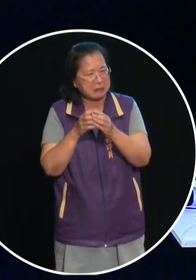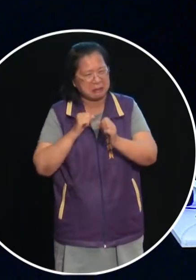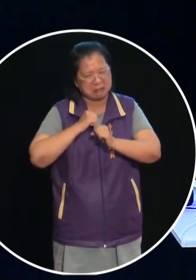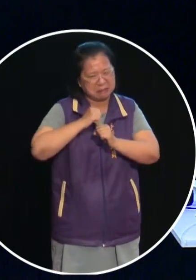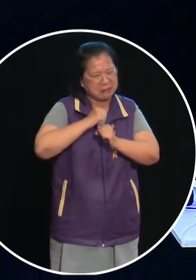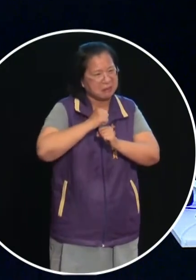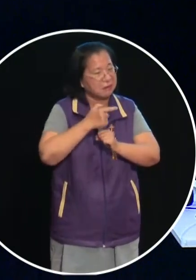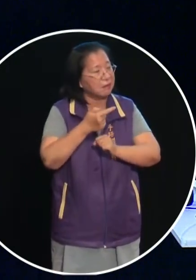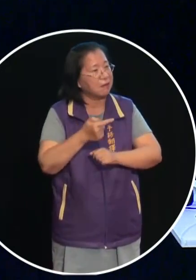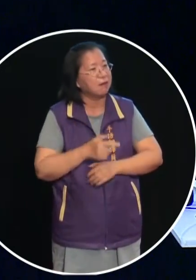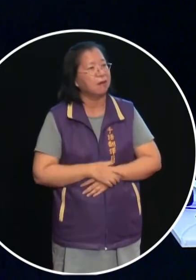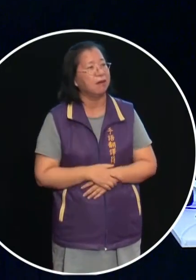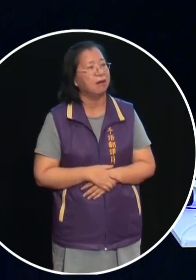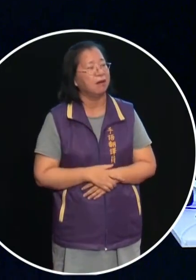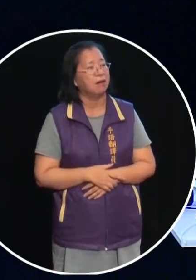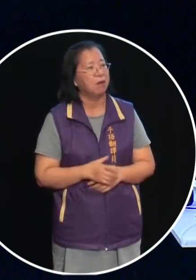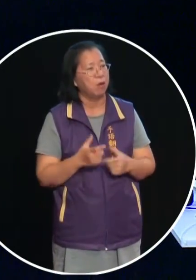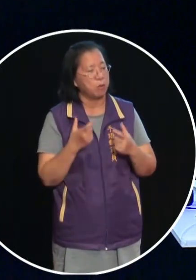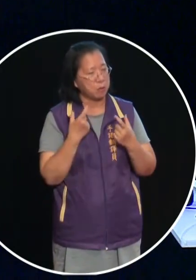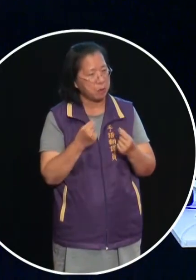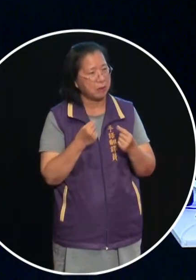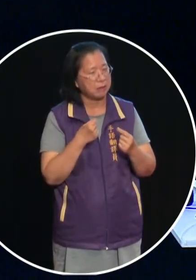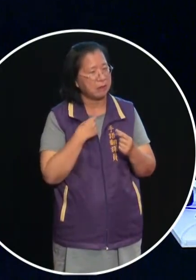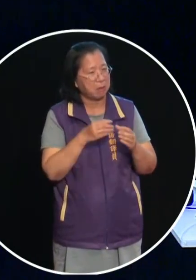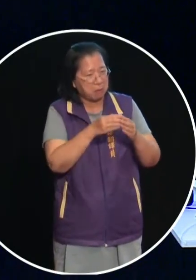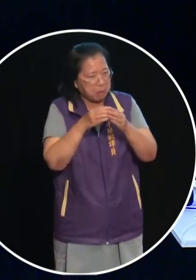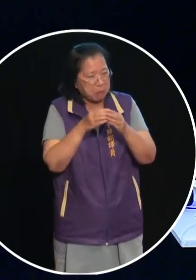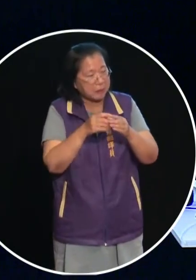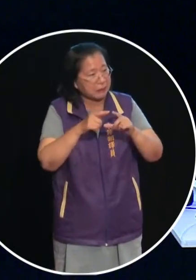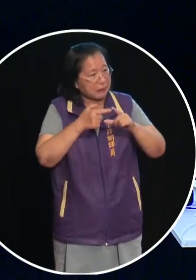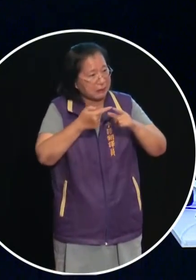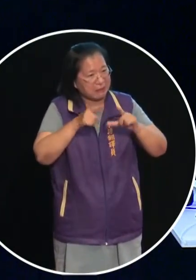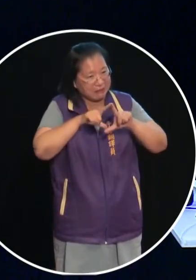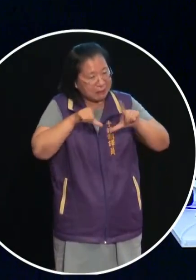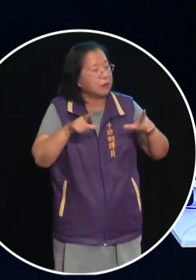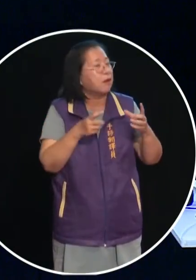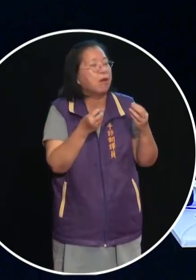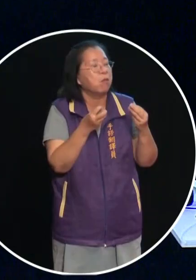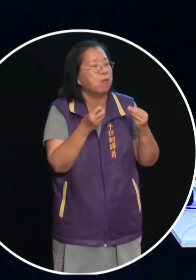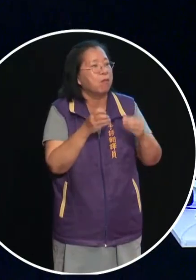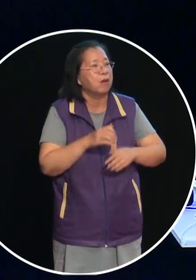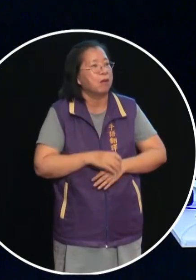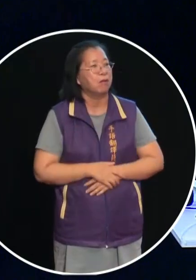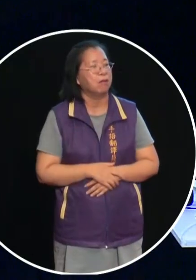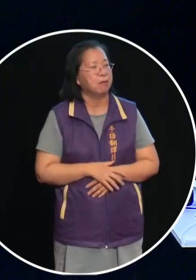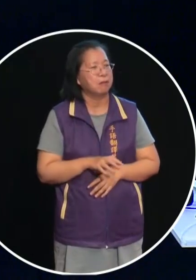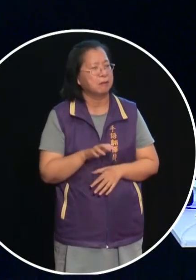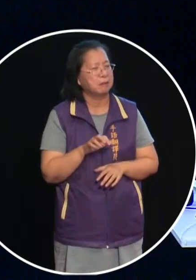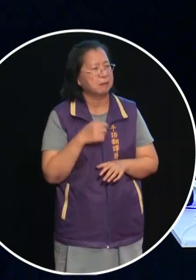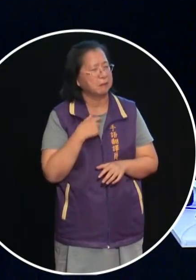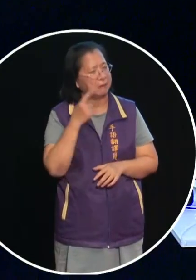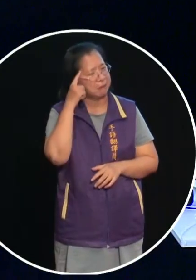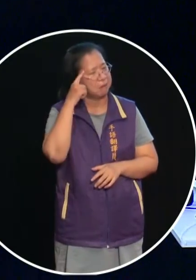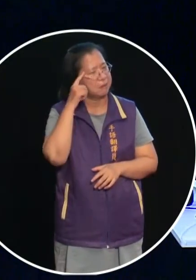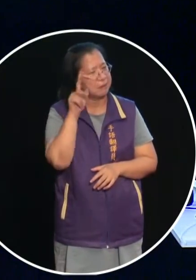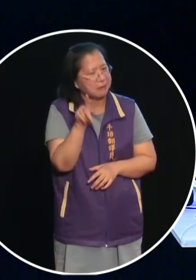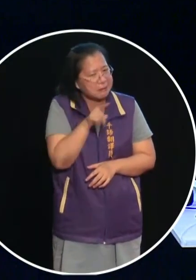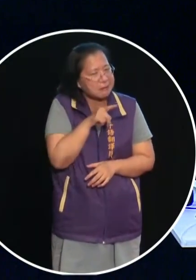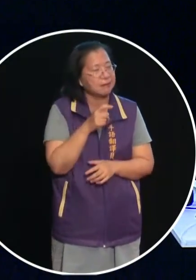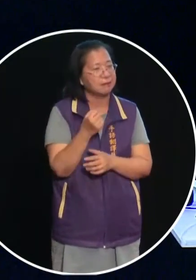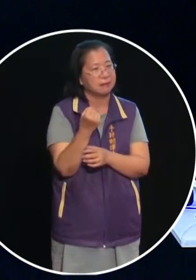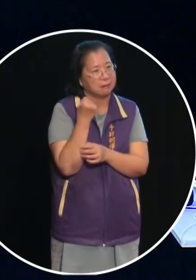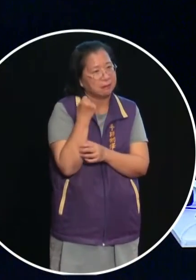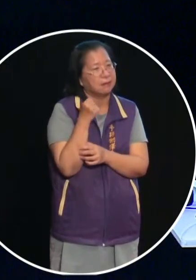那他本来的派系是不是那么大？所以他想到一个方法是，那借他们的力量